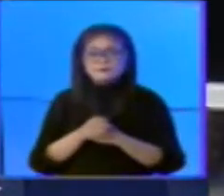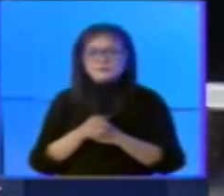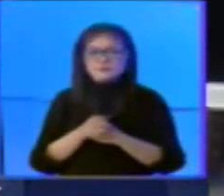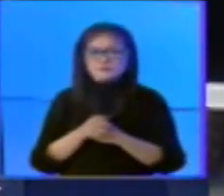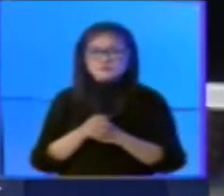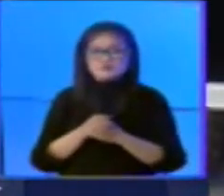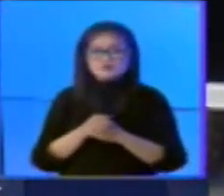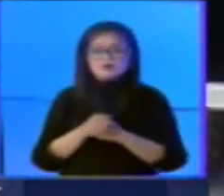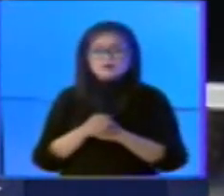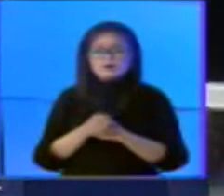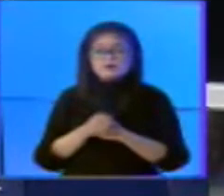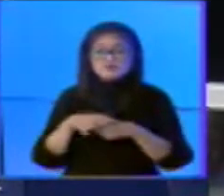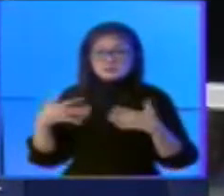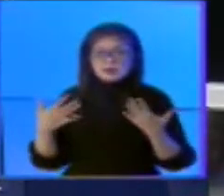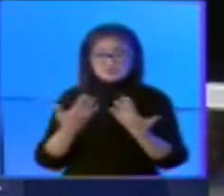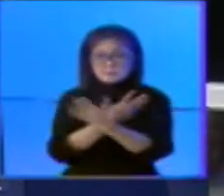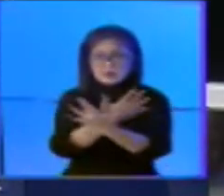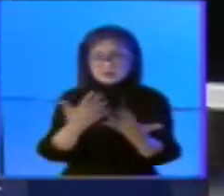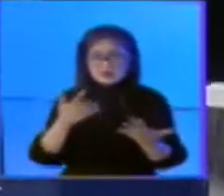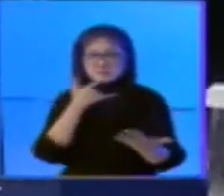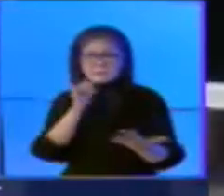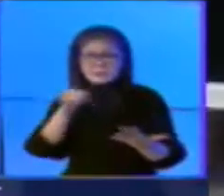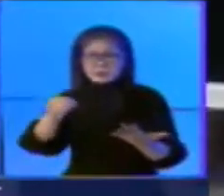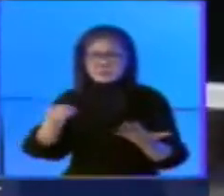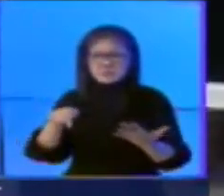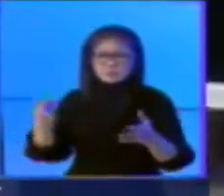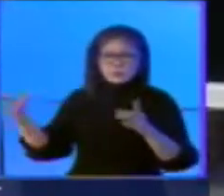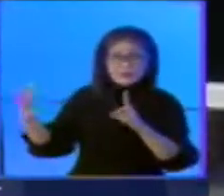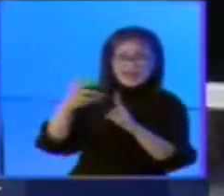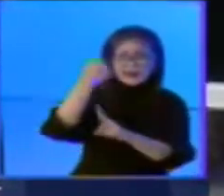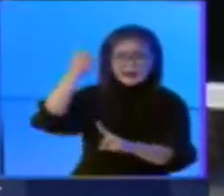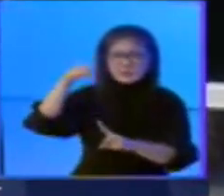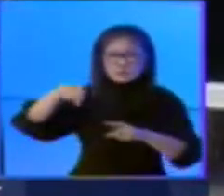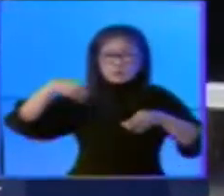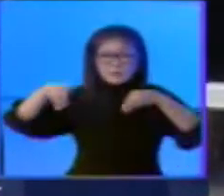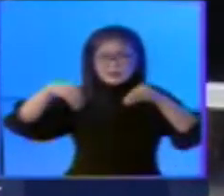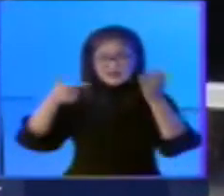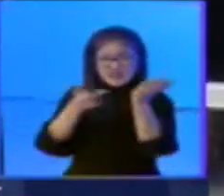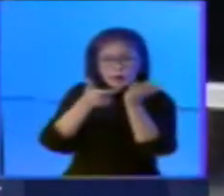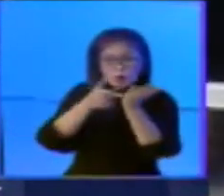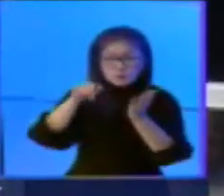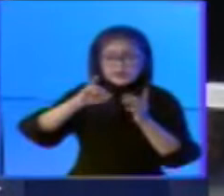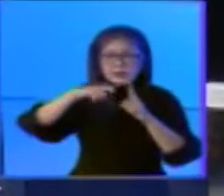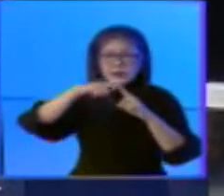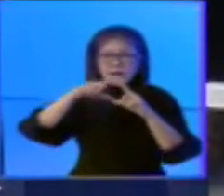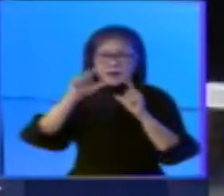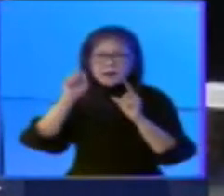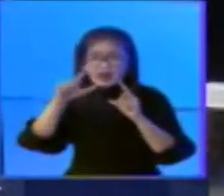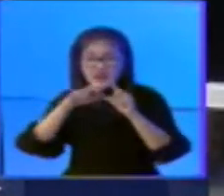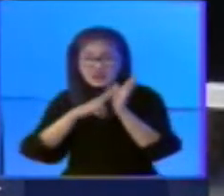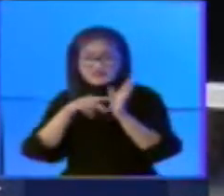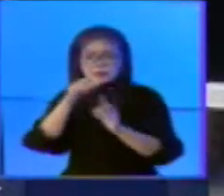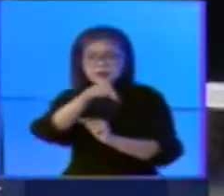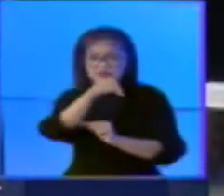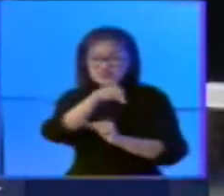sebesar-besarnya pangsa pasar digital iklan, sampai saat ini iklan TV itu masih